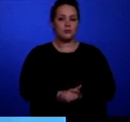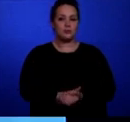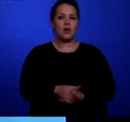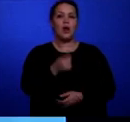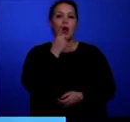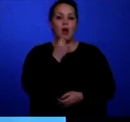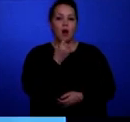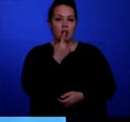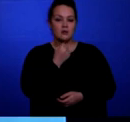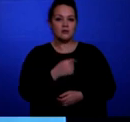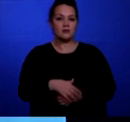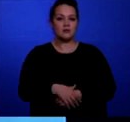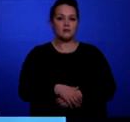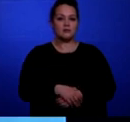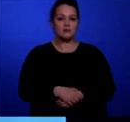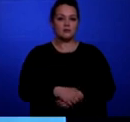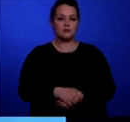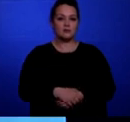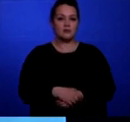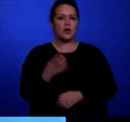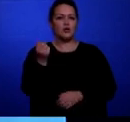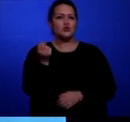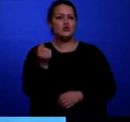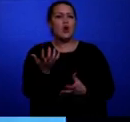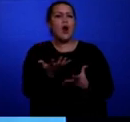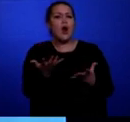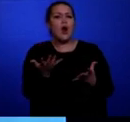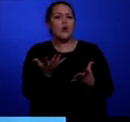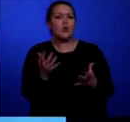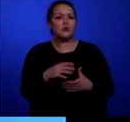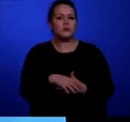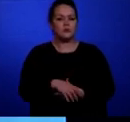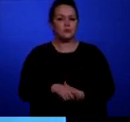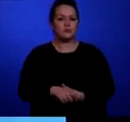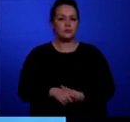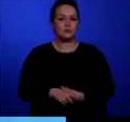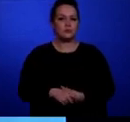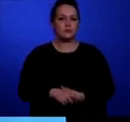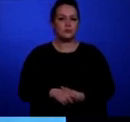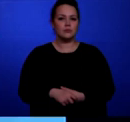Красный тюльпан. А еще какой он?